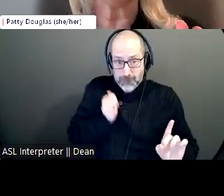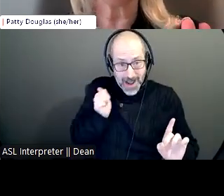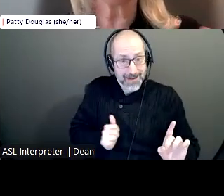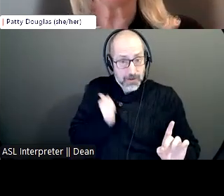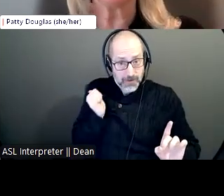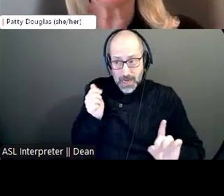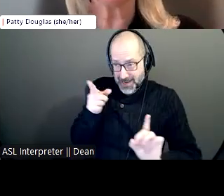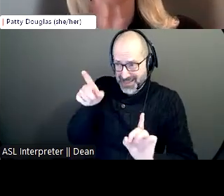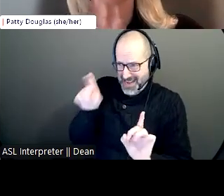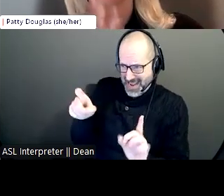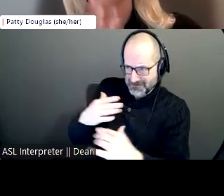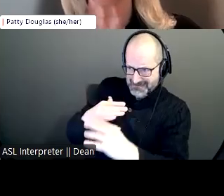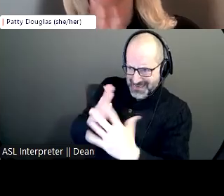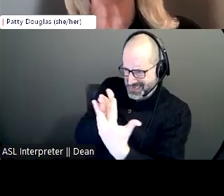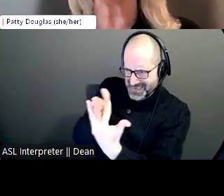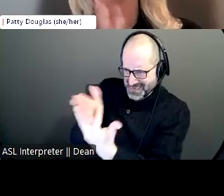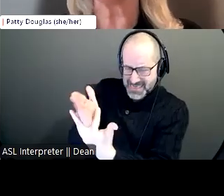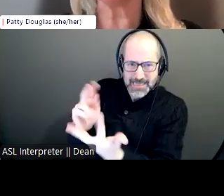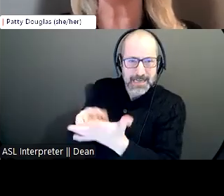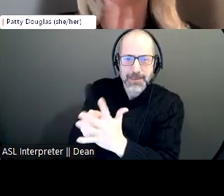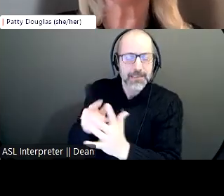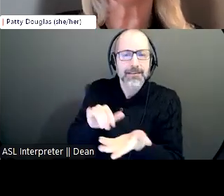y a vraiment